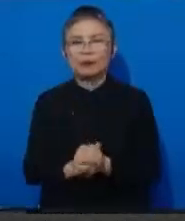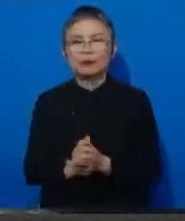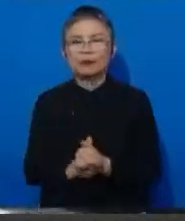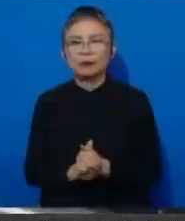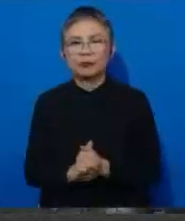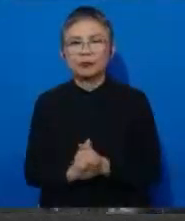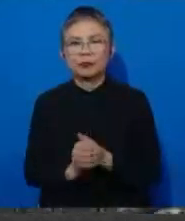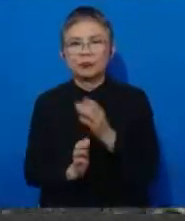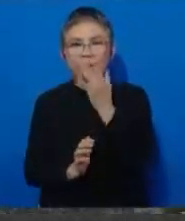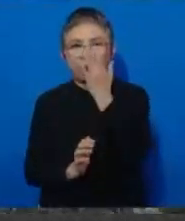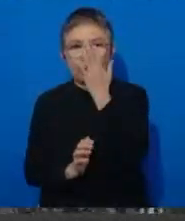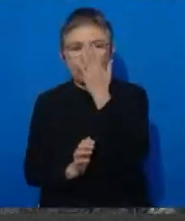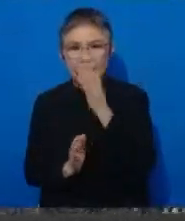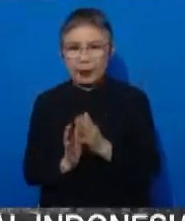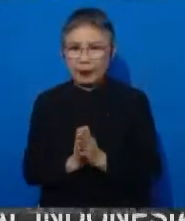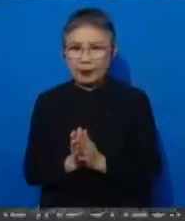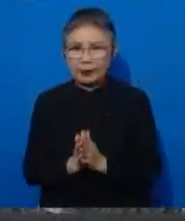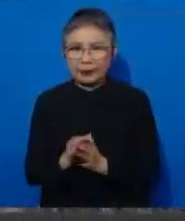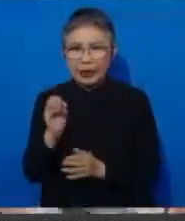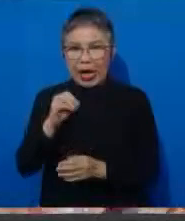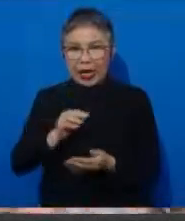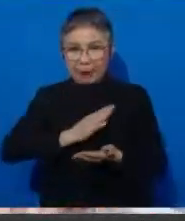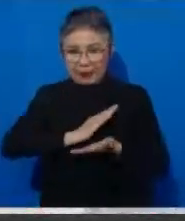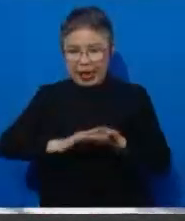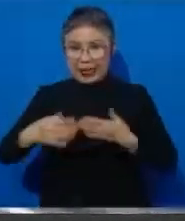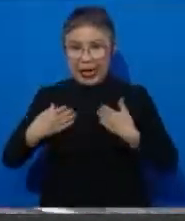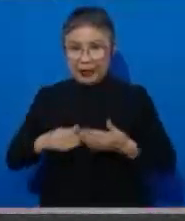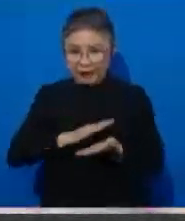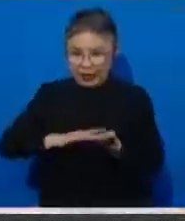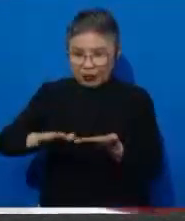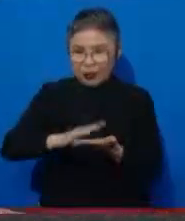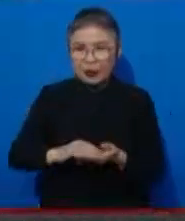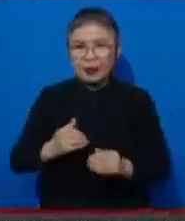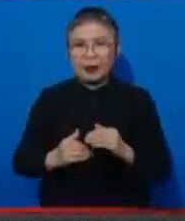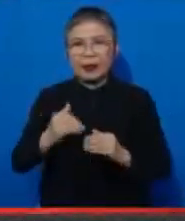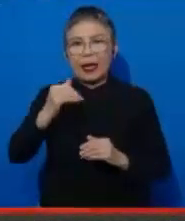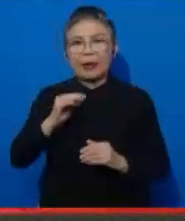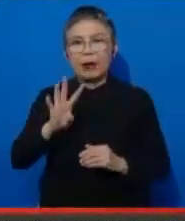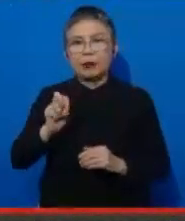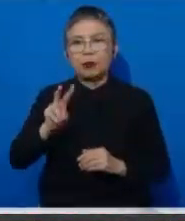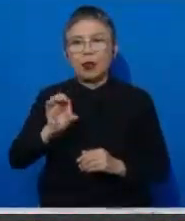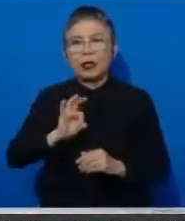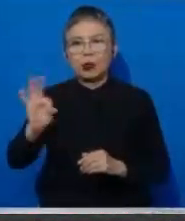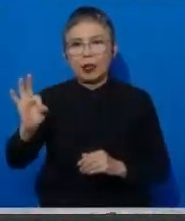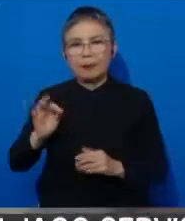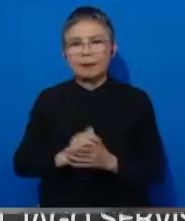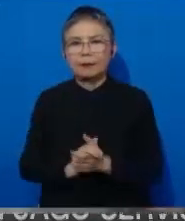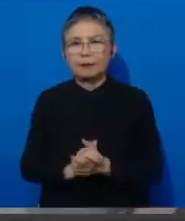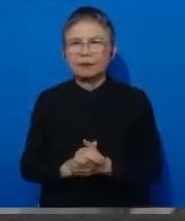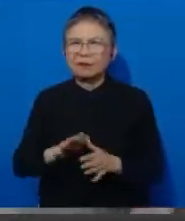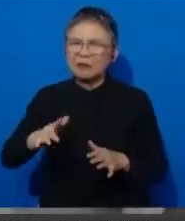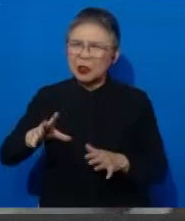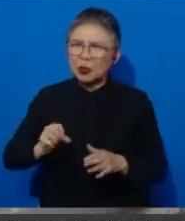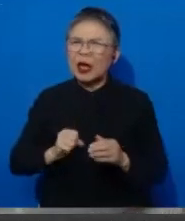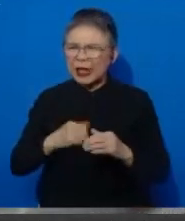Rp26.000 per kilogram. Tak hanya itu, harga ayam filet dada alami kenaikan Rp42.000 per kilogram. Diprediksi harga ayam filet